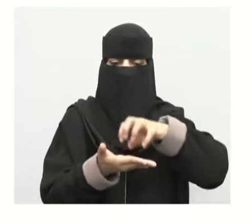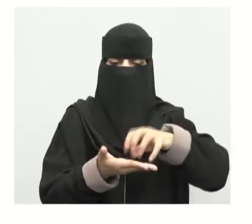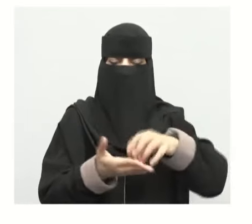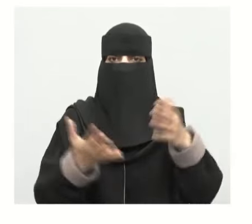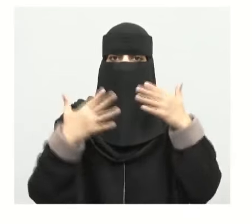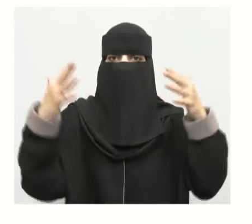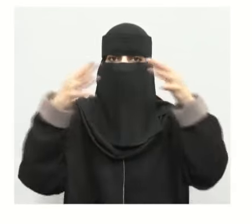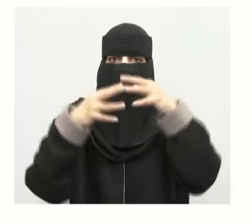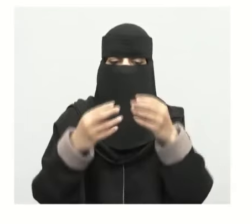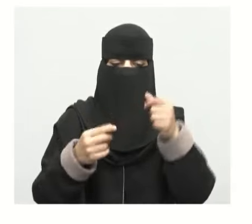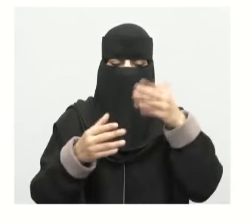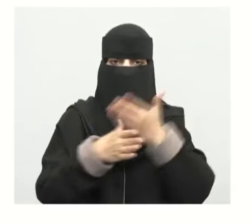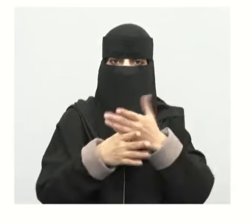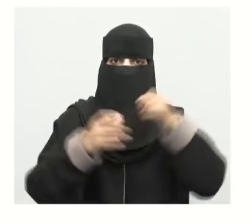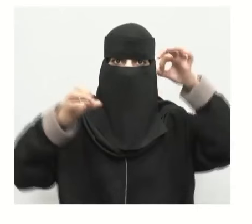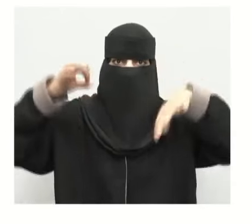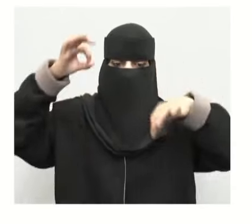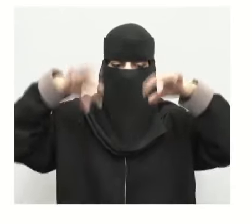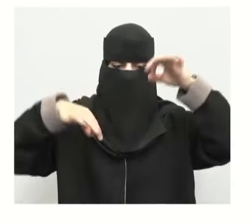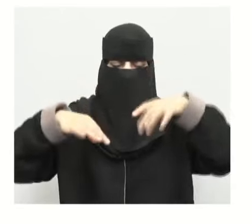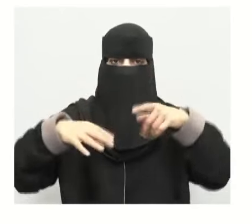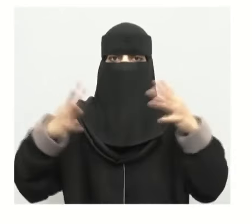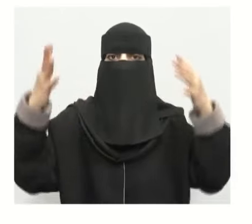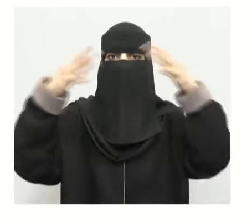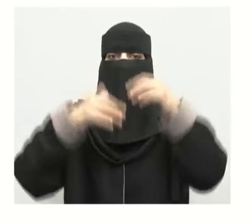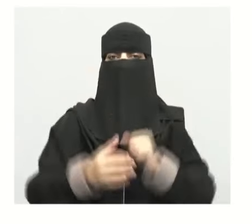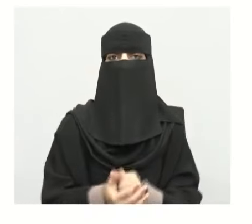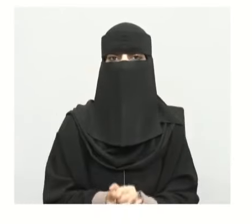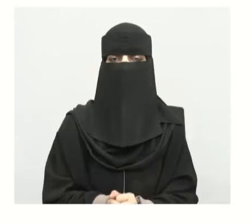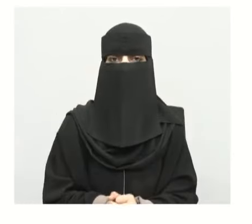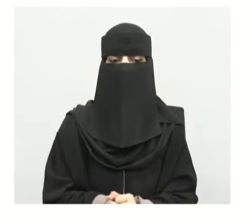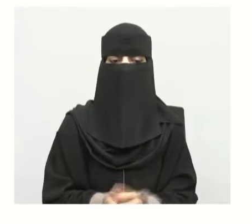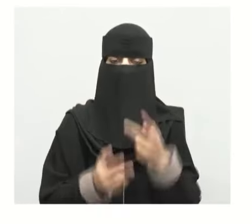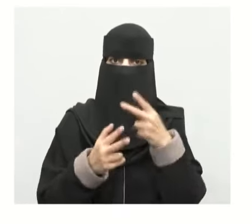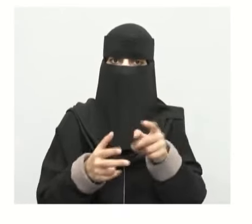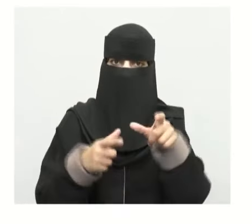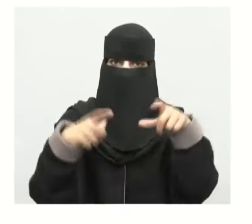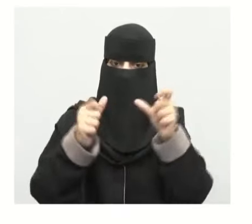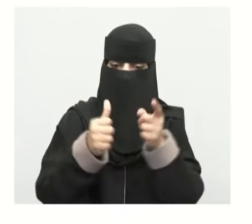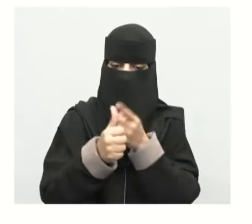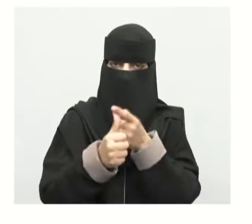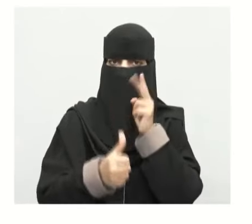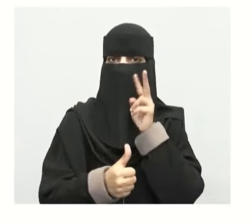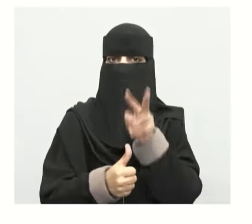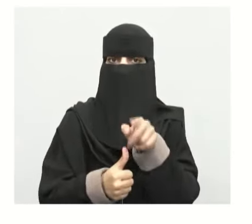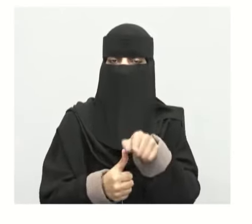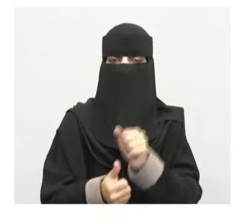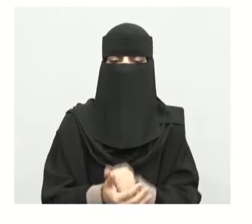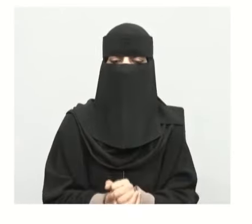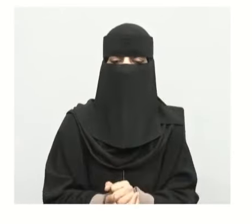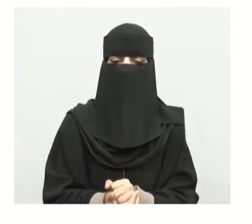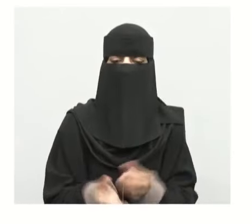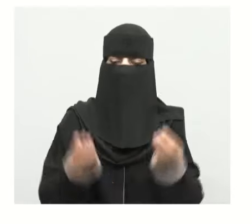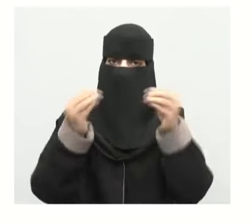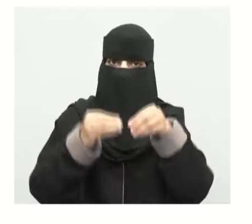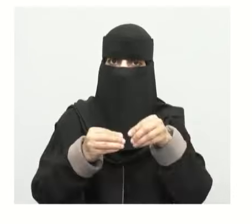استوائيه بسبب ارتفاع رطوبه الجو نبدا بالعباره الاولى